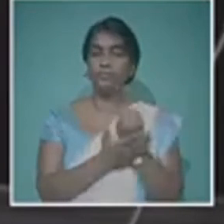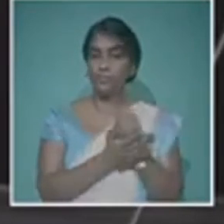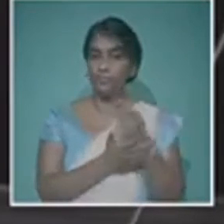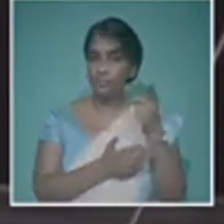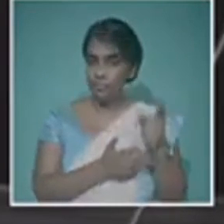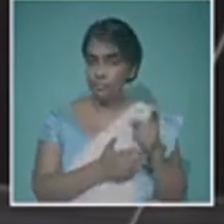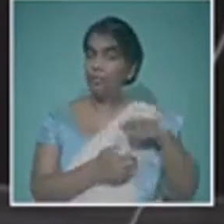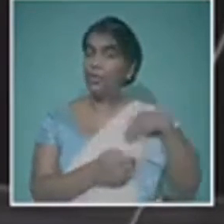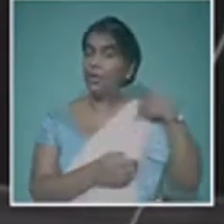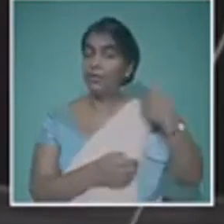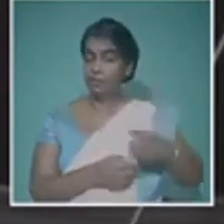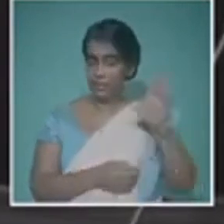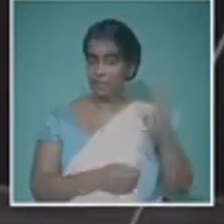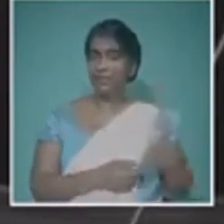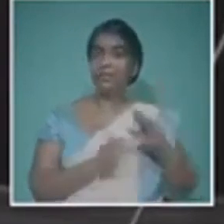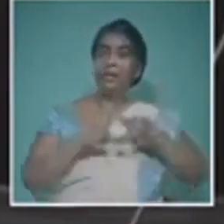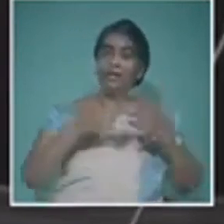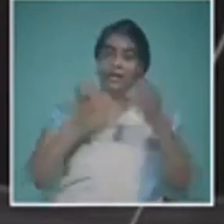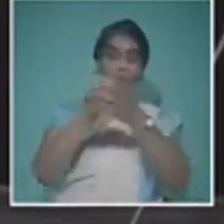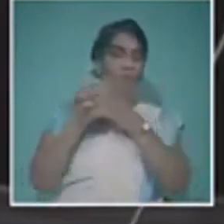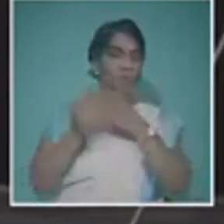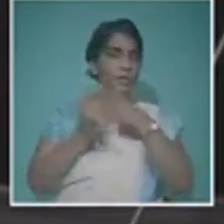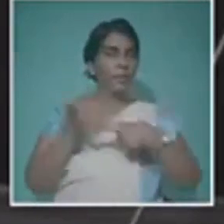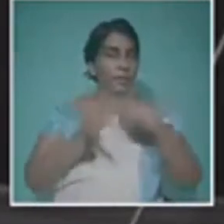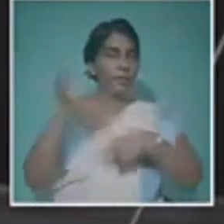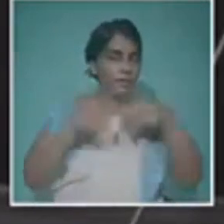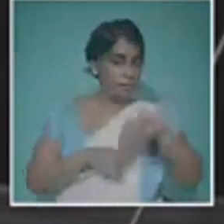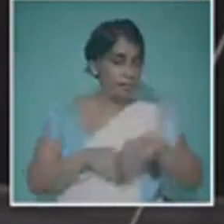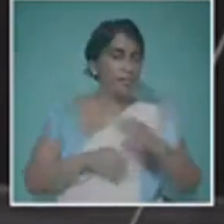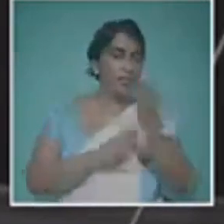பெரும் பிரதான அனைக்கு சீலம தேச பாடின பக்ஷ எத்துமாட்ட சந்தேக்க